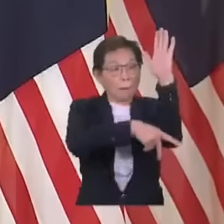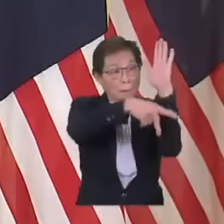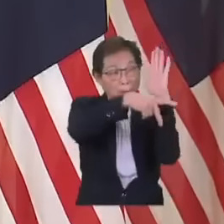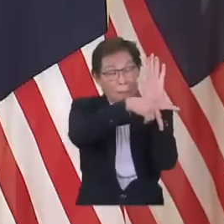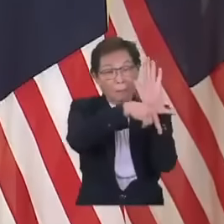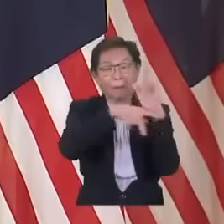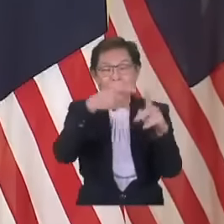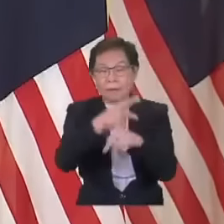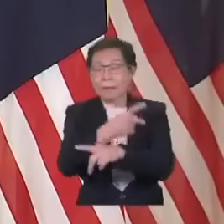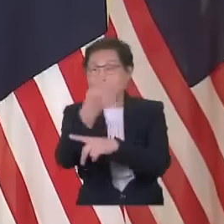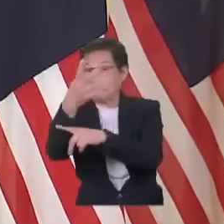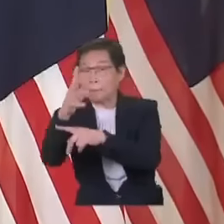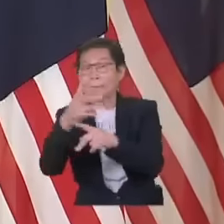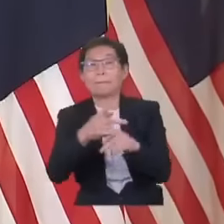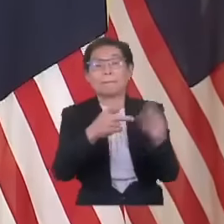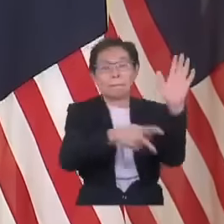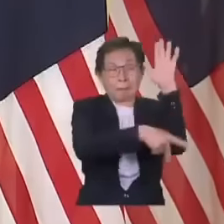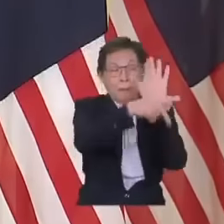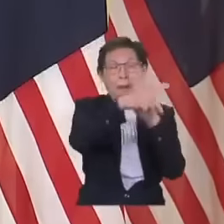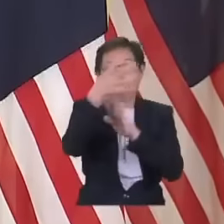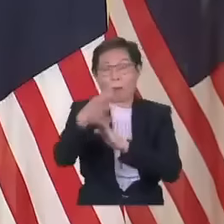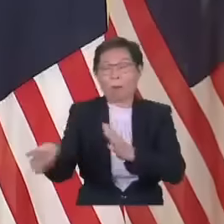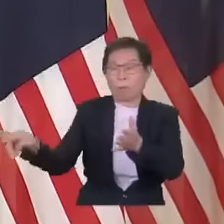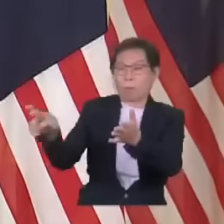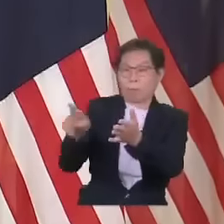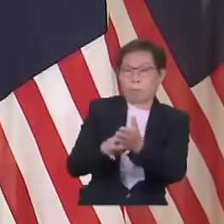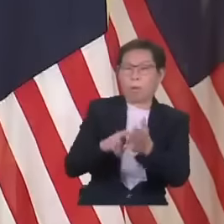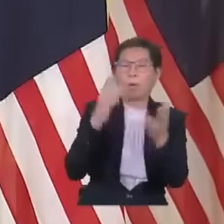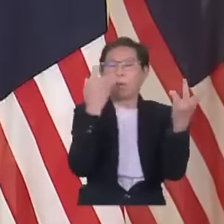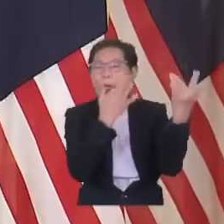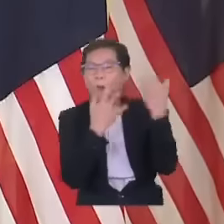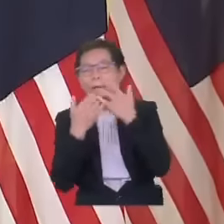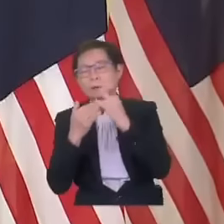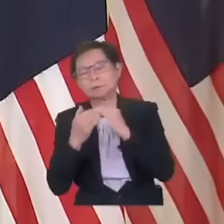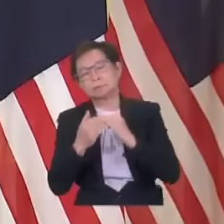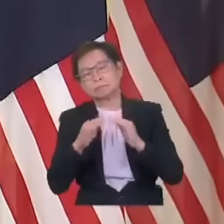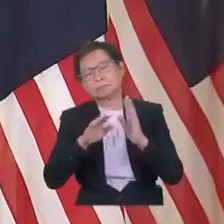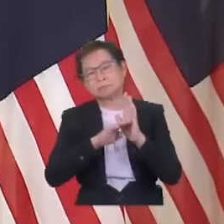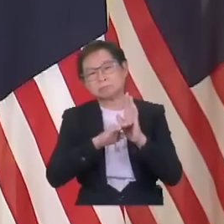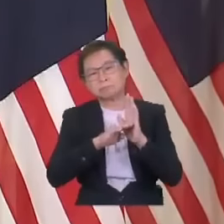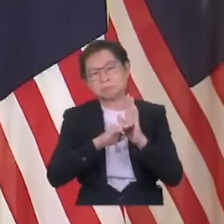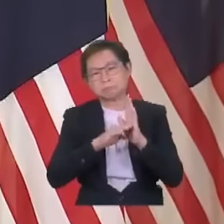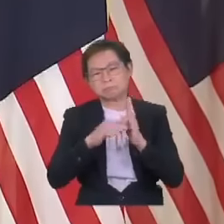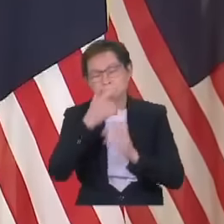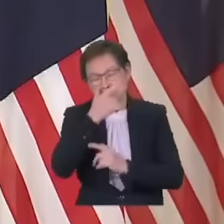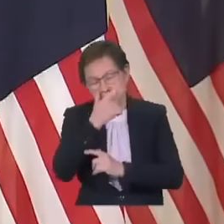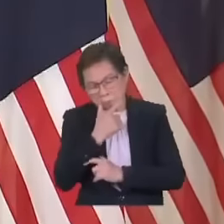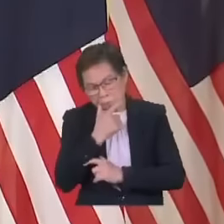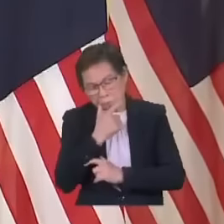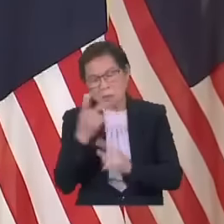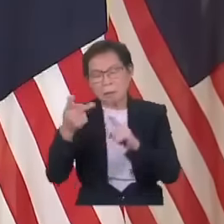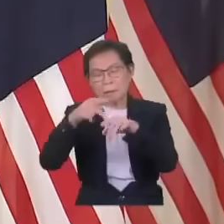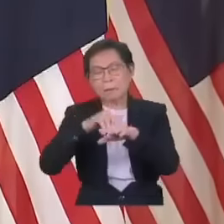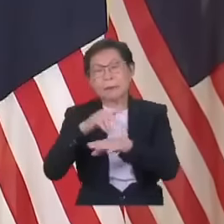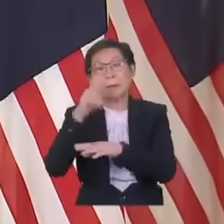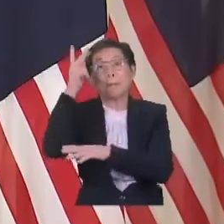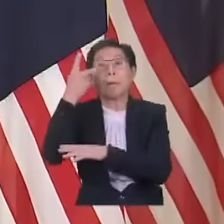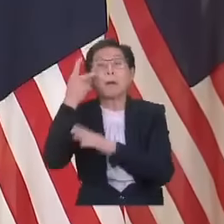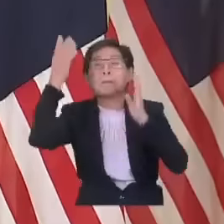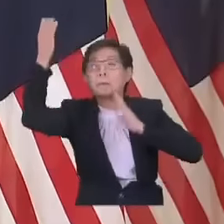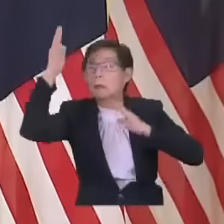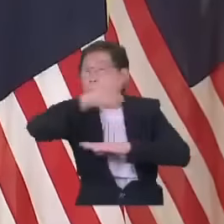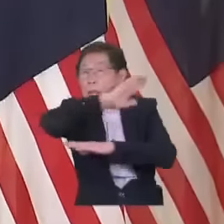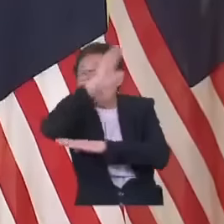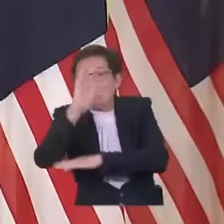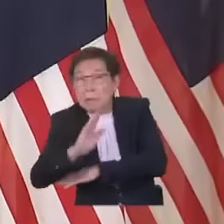benggal ke-14 melakakan warna suram kepada lanskap politik negara belum